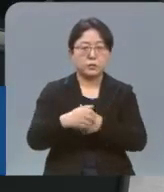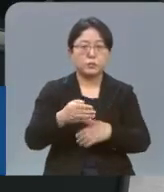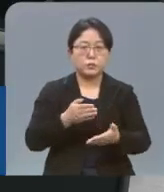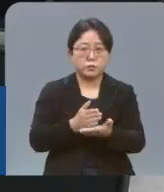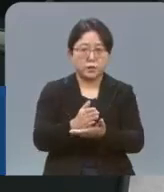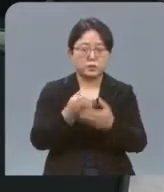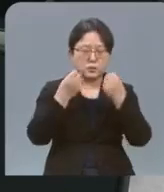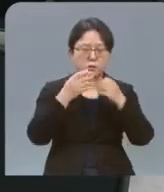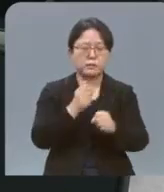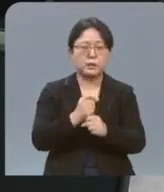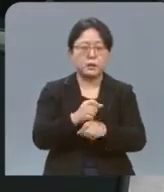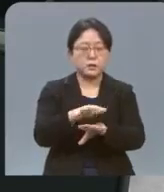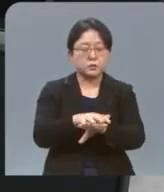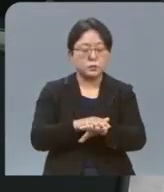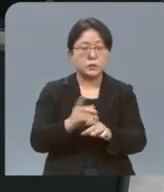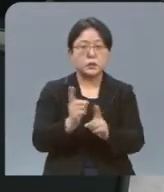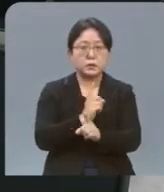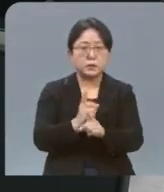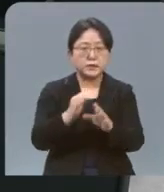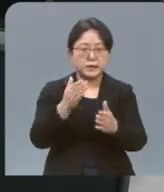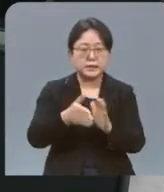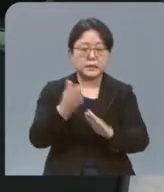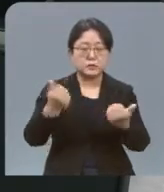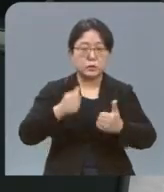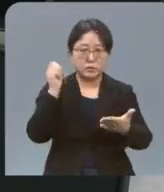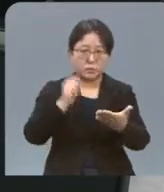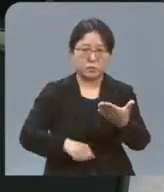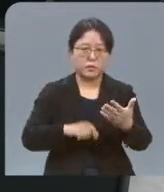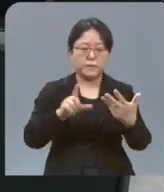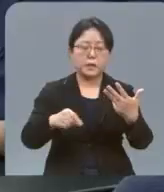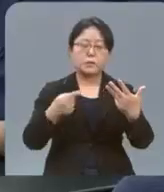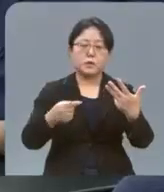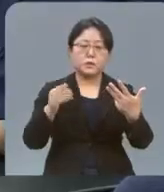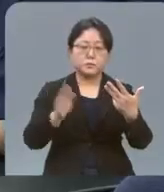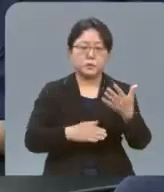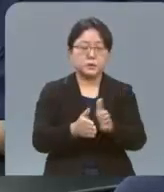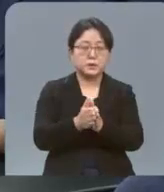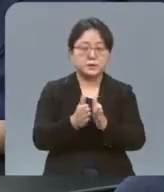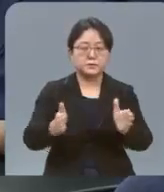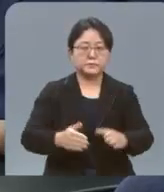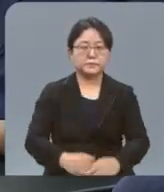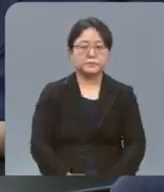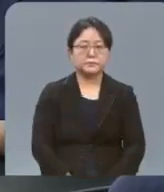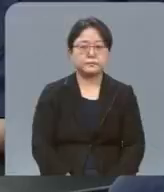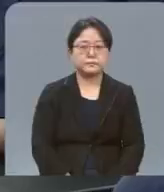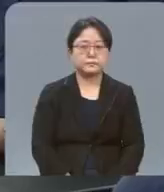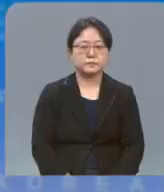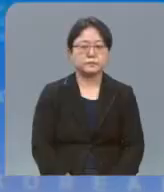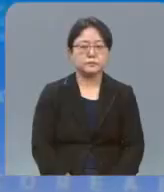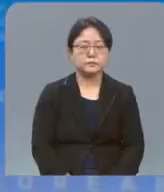신설합니다. 조직 개편안이 시의회를 통과하면 다음 달 1일 시행됩니다.